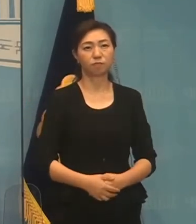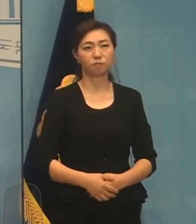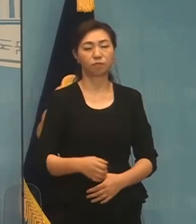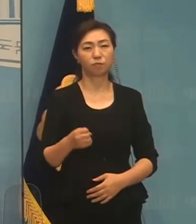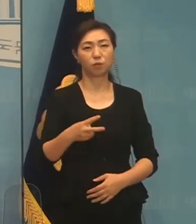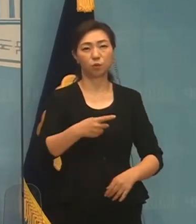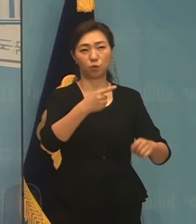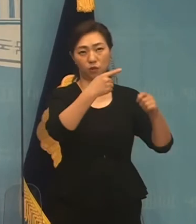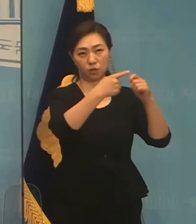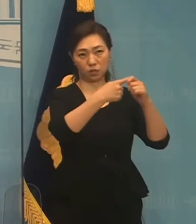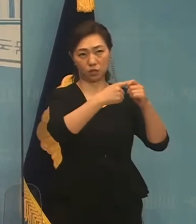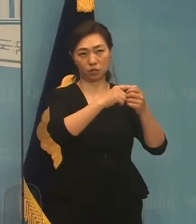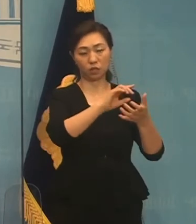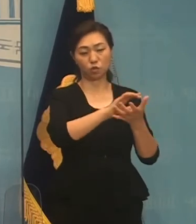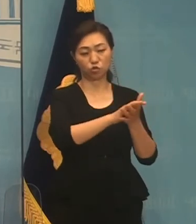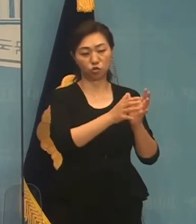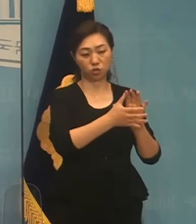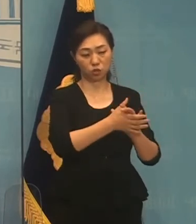유치원부터